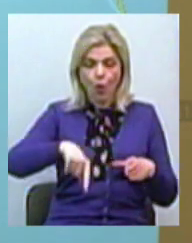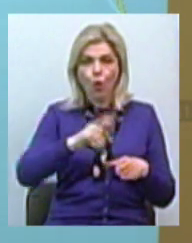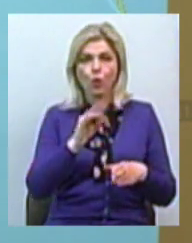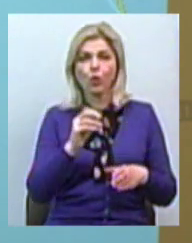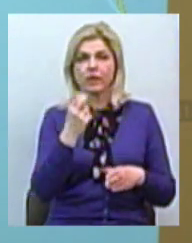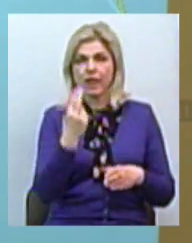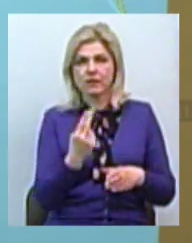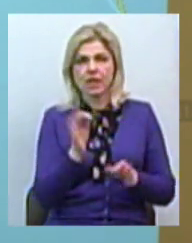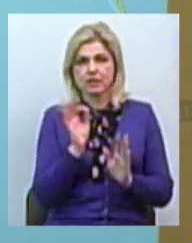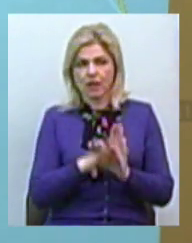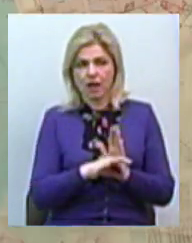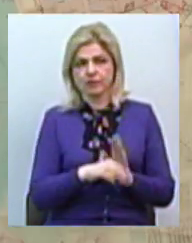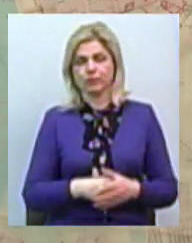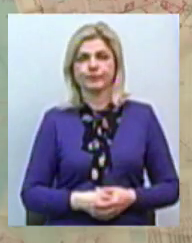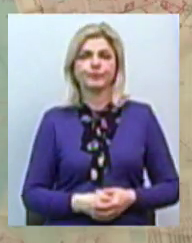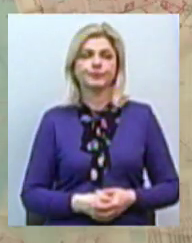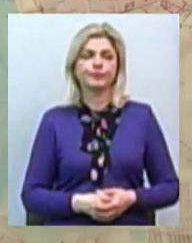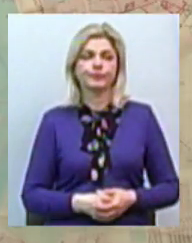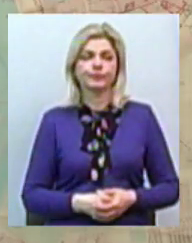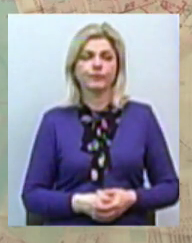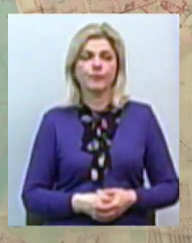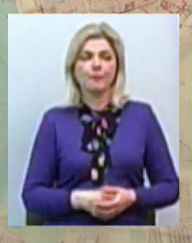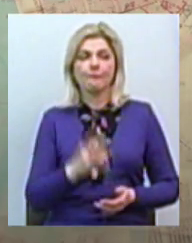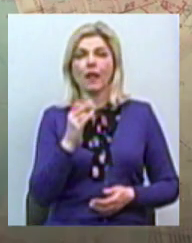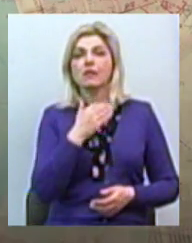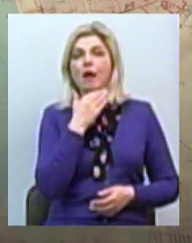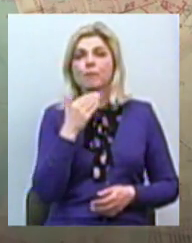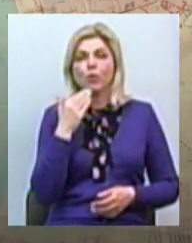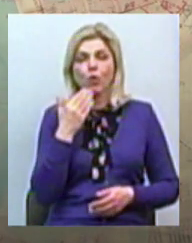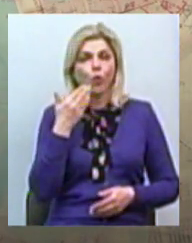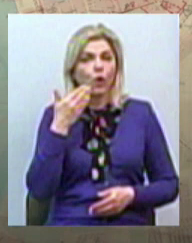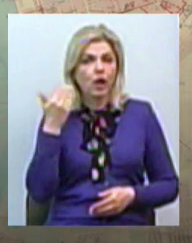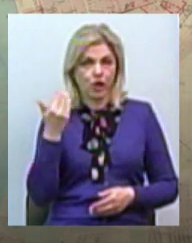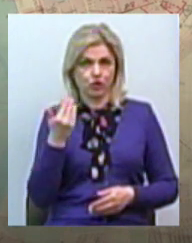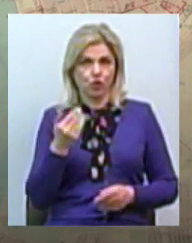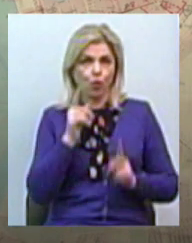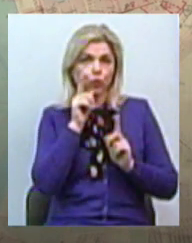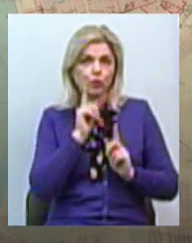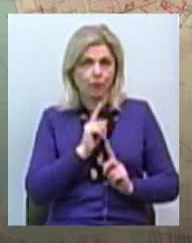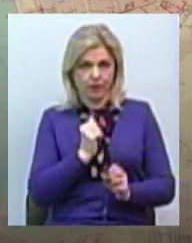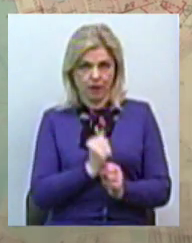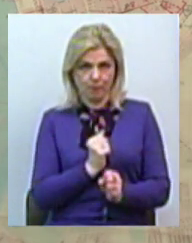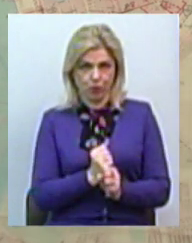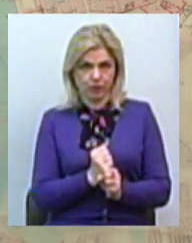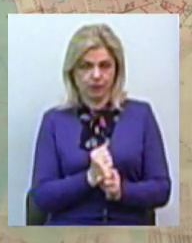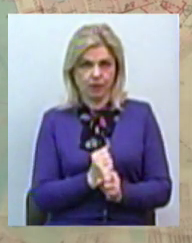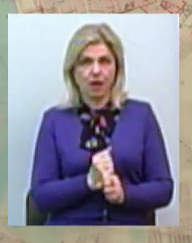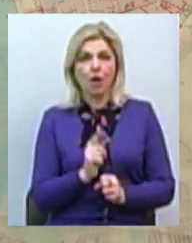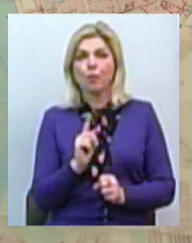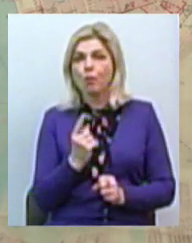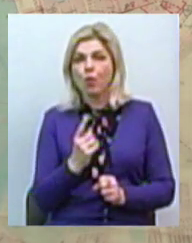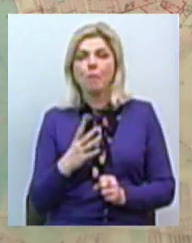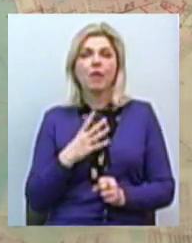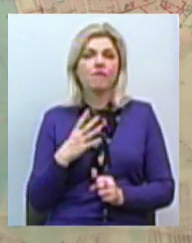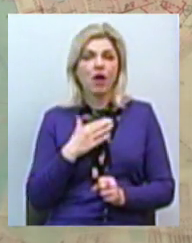на балансі певної установи. Намного стало удобніше, легше працювати. Набагато стало зручніше, легше працювати. Тому що